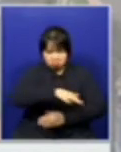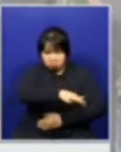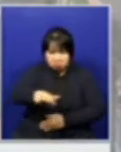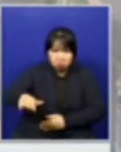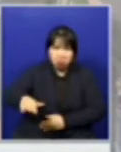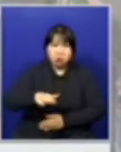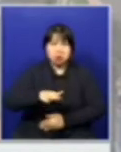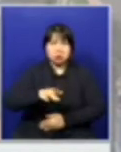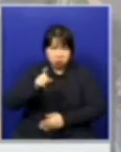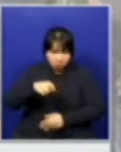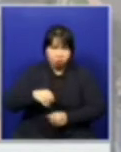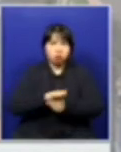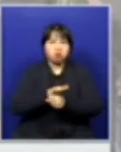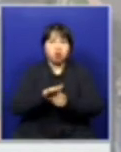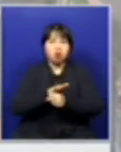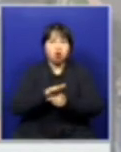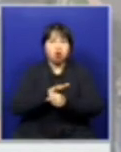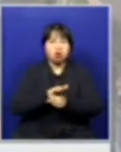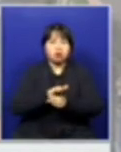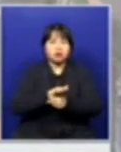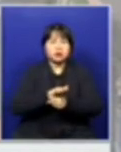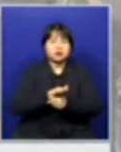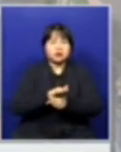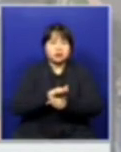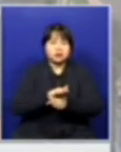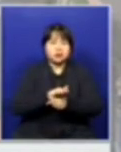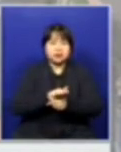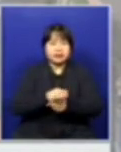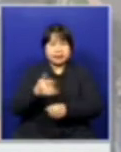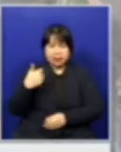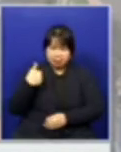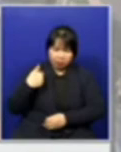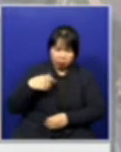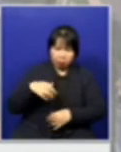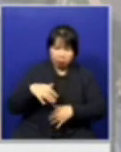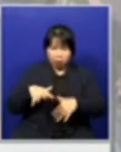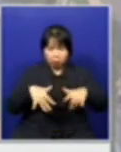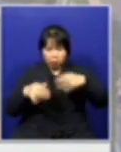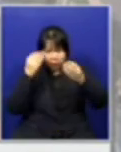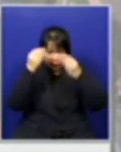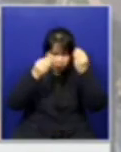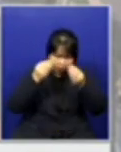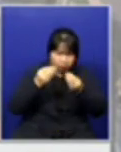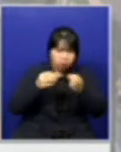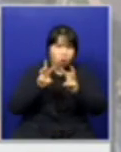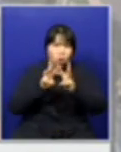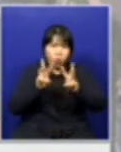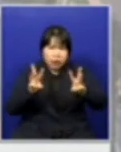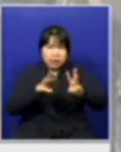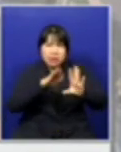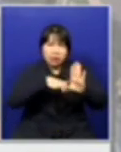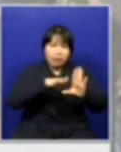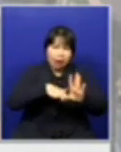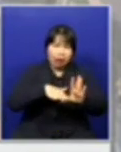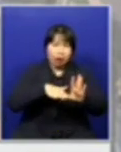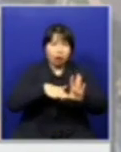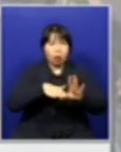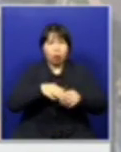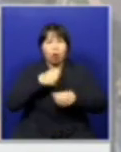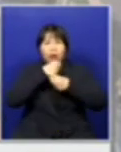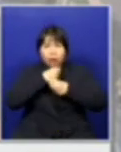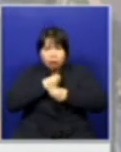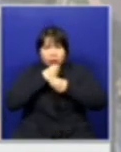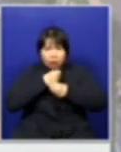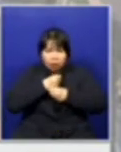พียงพออันนี้ก็ชนสับสนโอลหม่านพอสมควรการเข้าถึงการลงทะเบียนผู้เฒ่าผู้แก่ไม่สาม